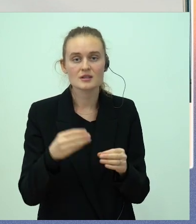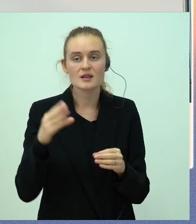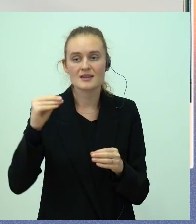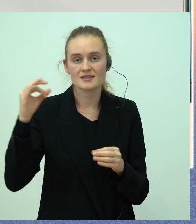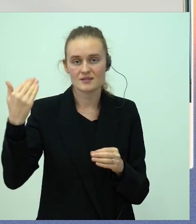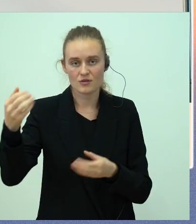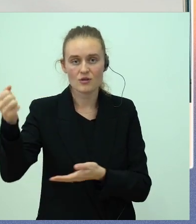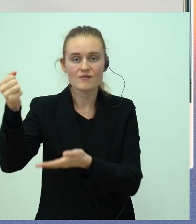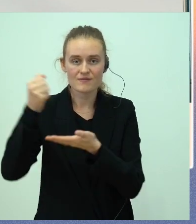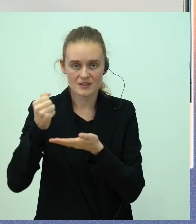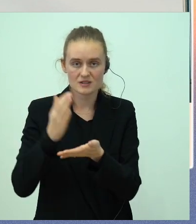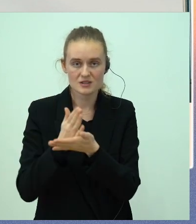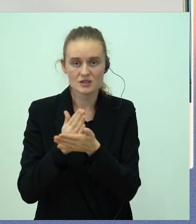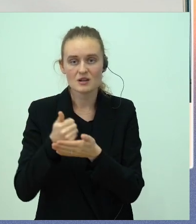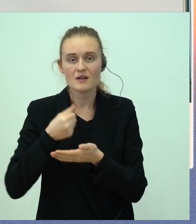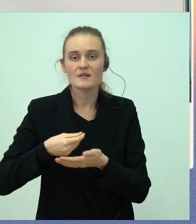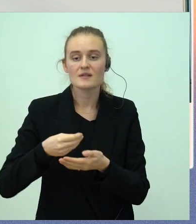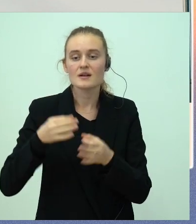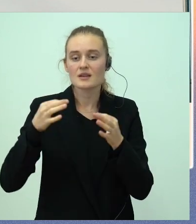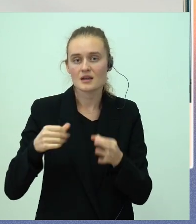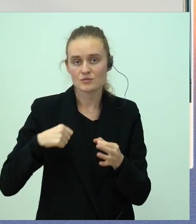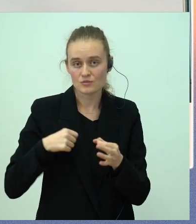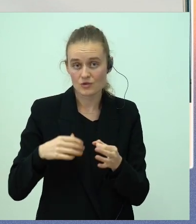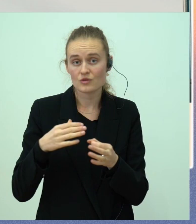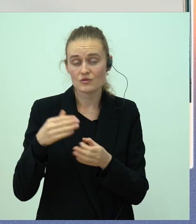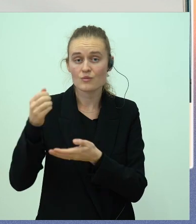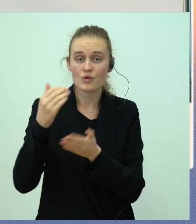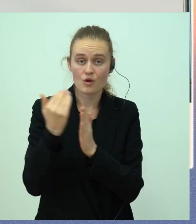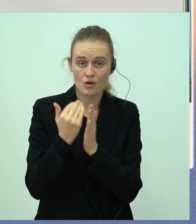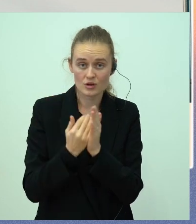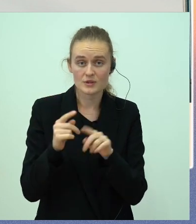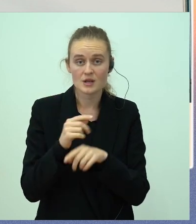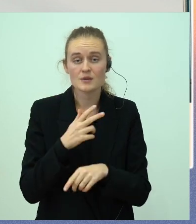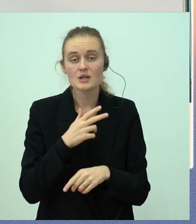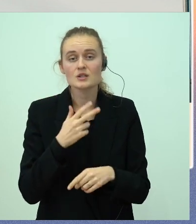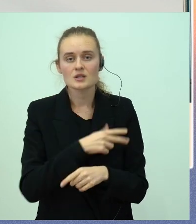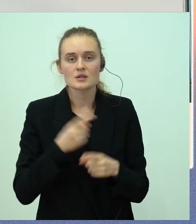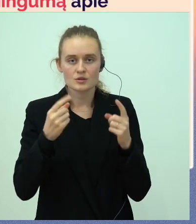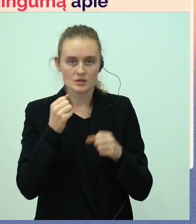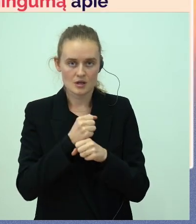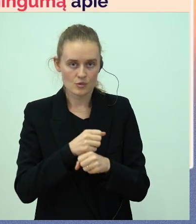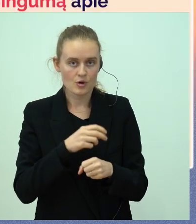piliečių lygybės teisių ir vertybių programos ir taip pat Lietuvos Respublikos socialinės apsaugos ir darbo ministerijos lėšomis.